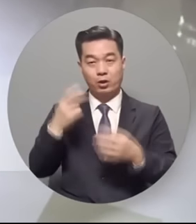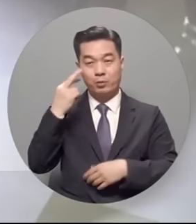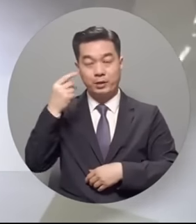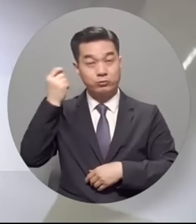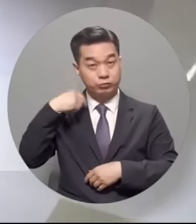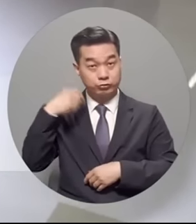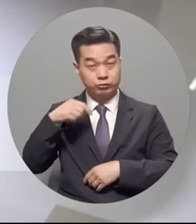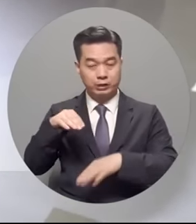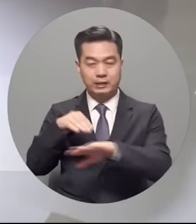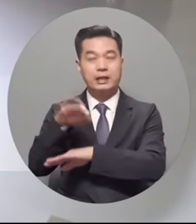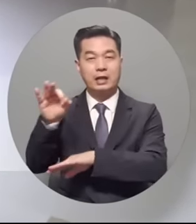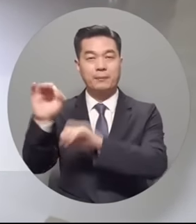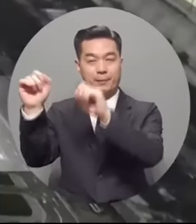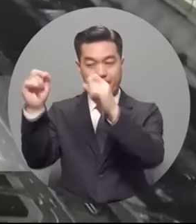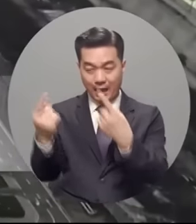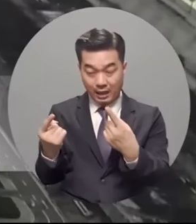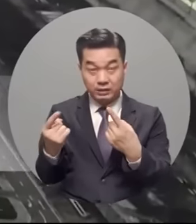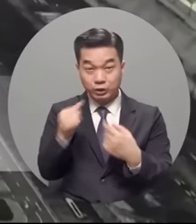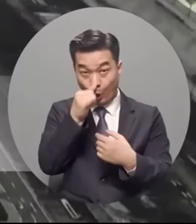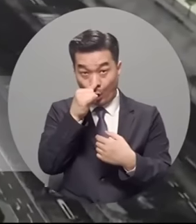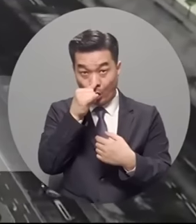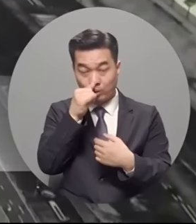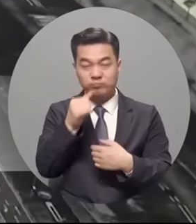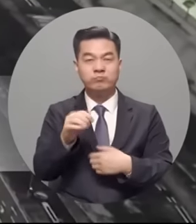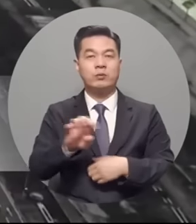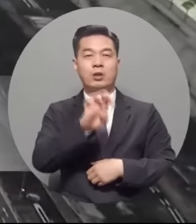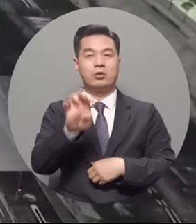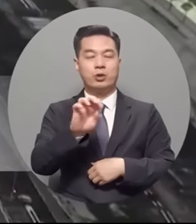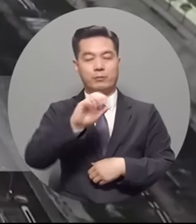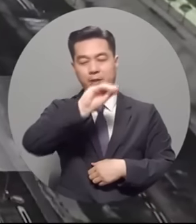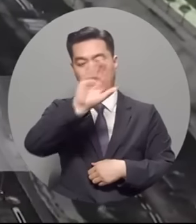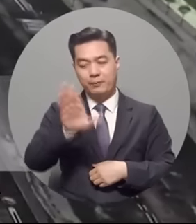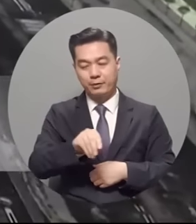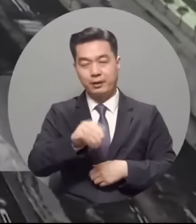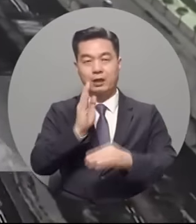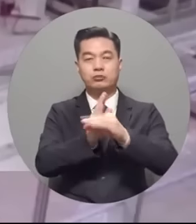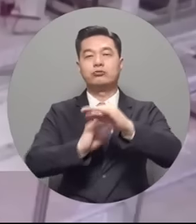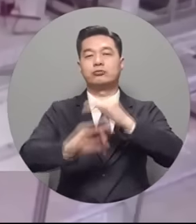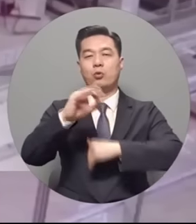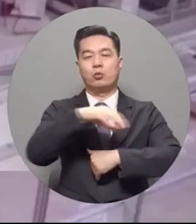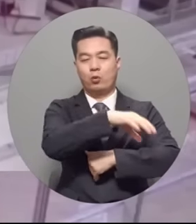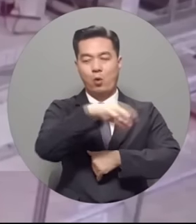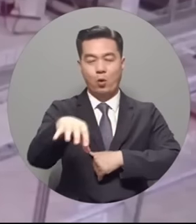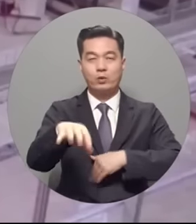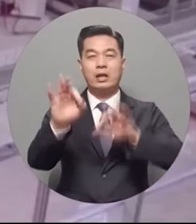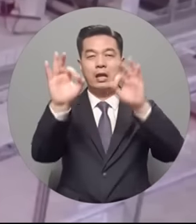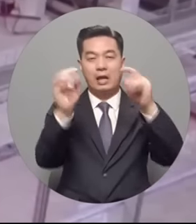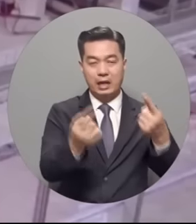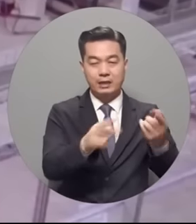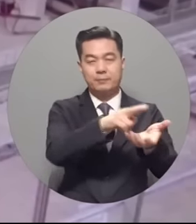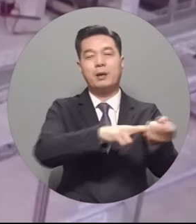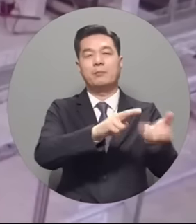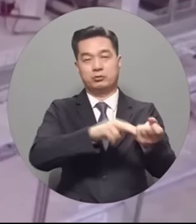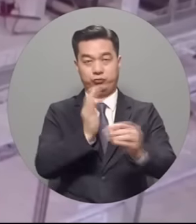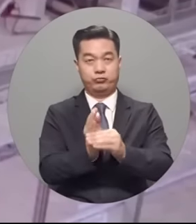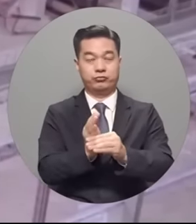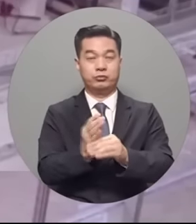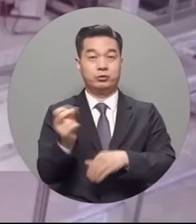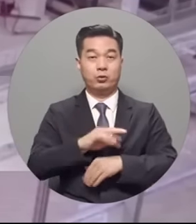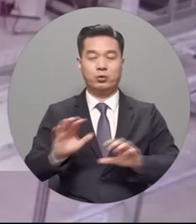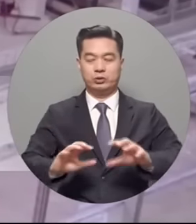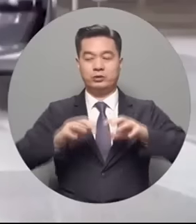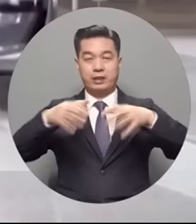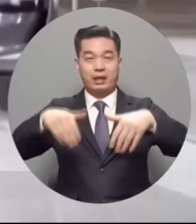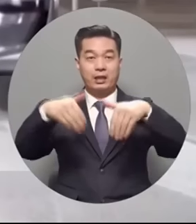차량 가격을 낮춘 데 이어 유럽, 아프리카, 중동 등에서도 줄줄이 가격을 내렸습니다. 또 전 세계